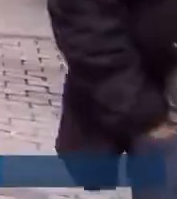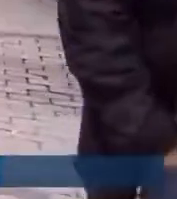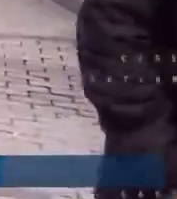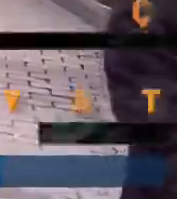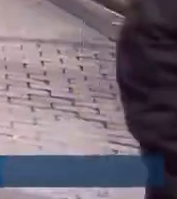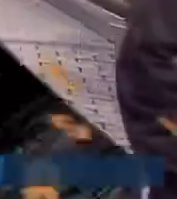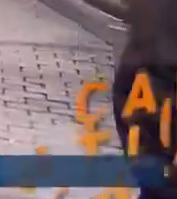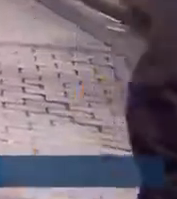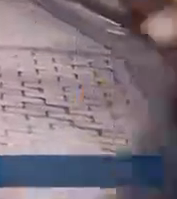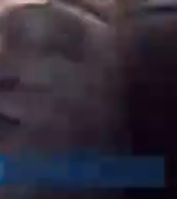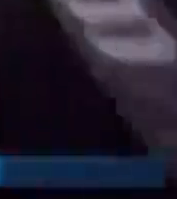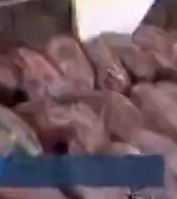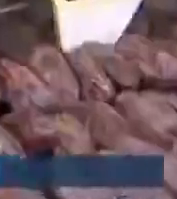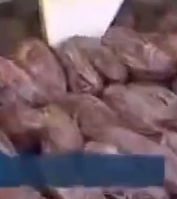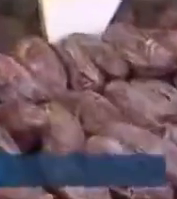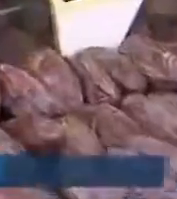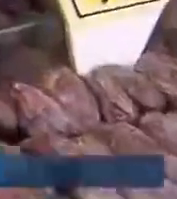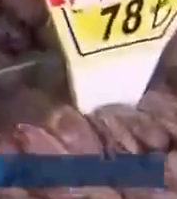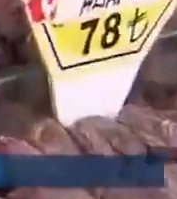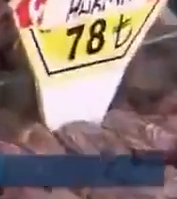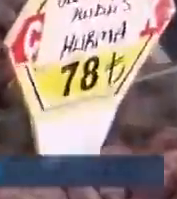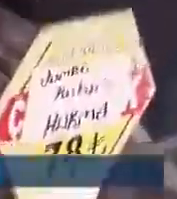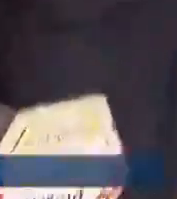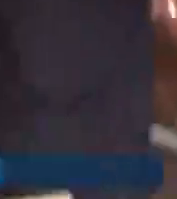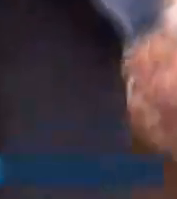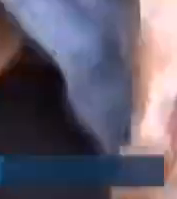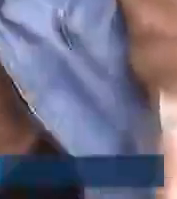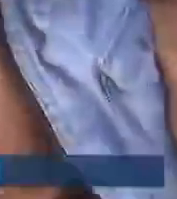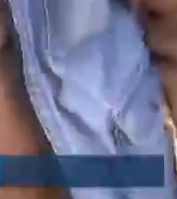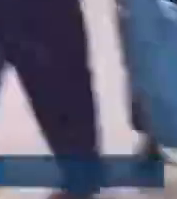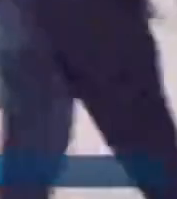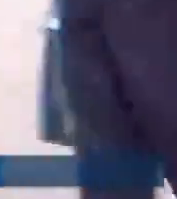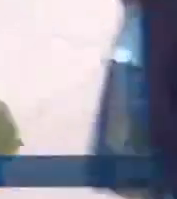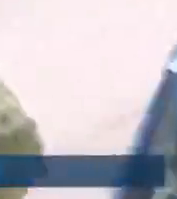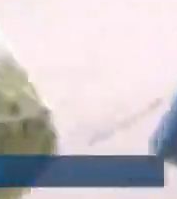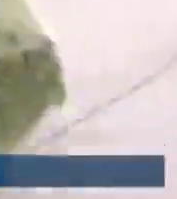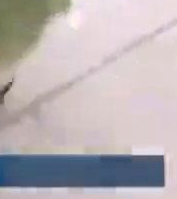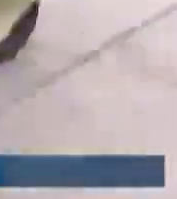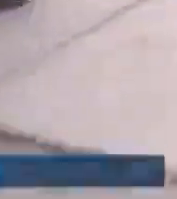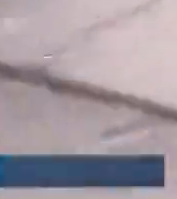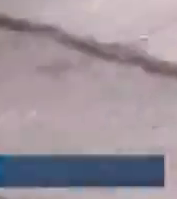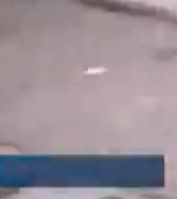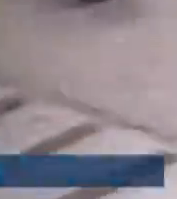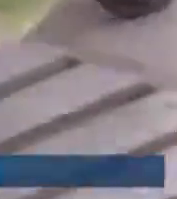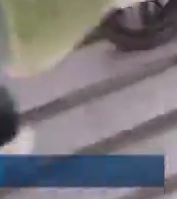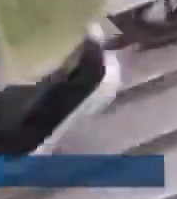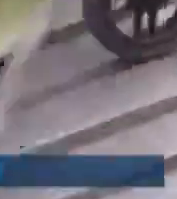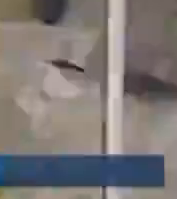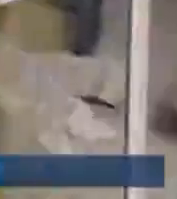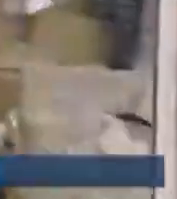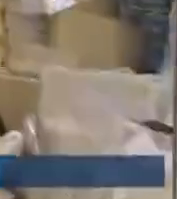çekildi. Peki fiyatlar nasıl? Ramazan alışverişi kaça patlıyor? Çarşıdan pazardan alışveriş